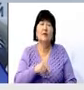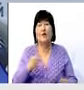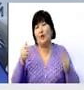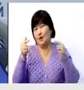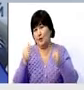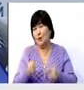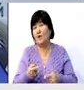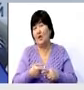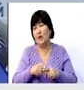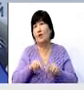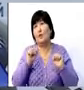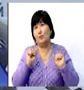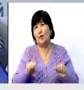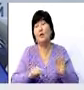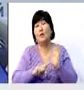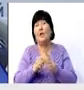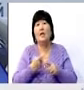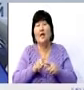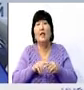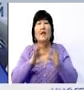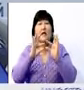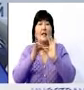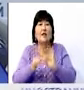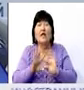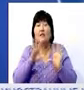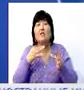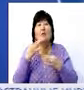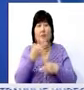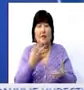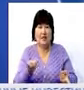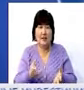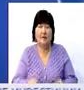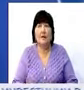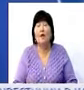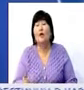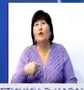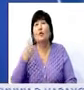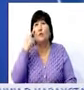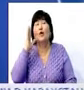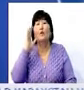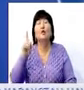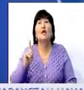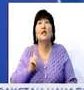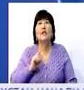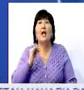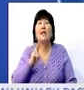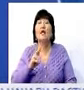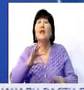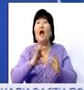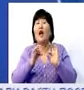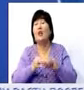сходится к тому, что ну, можно выступить, но надо вот эти детали все обойти. Ну, мы, безусловно, будем ждать Ильина на